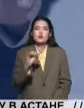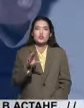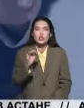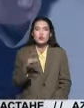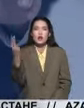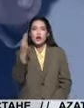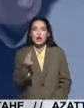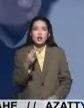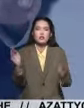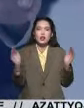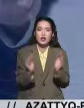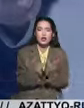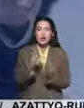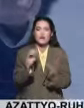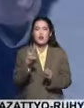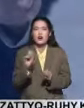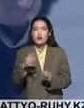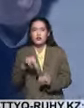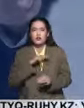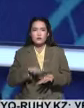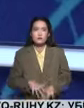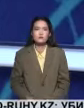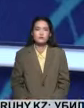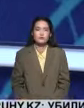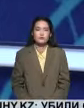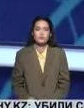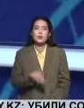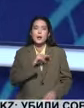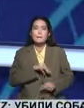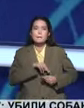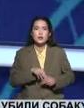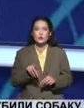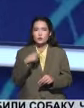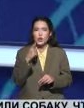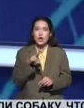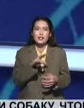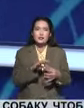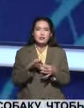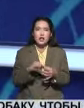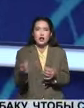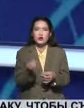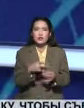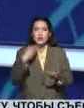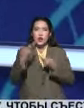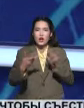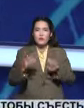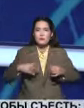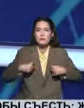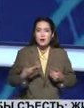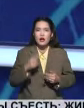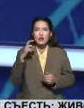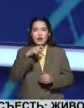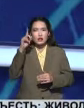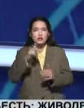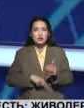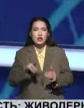и Астане наблюдается сокращение вакансий. В Минтруда отмечают дисбаланс между спросом и предложением, а экономисты